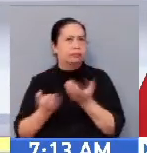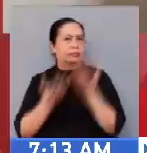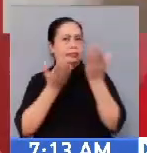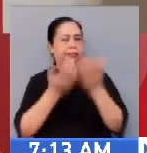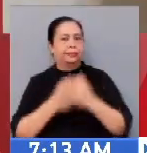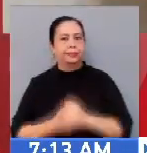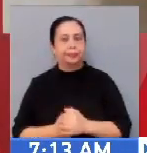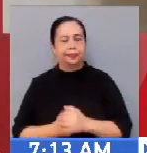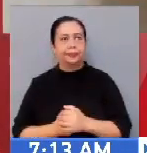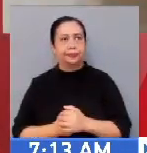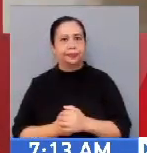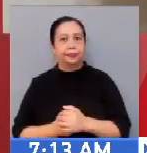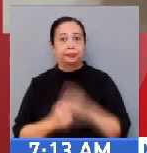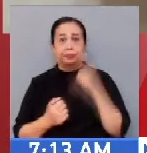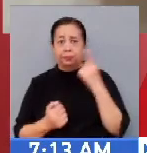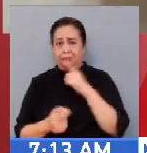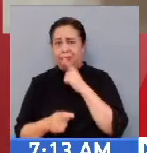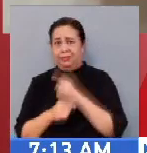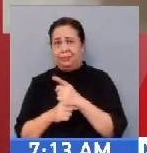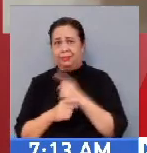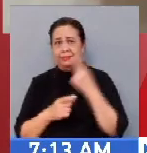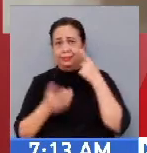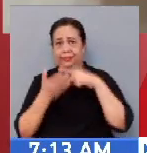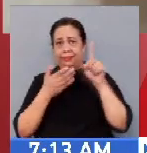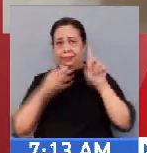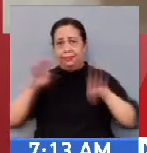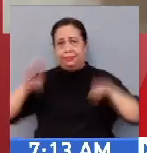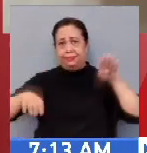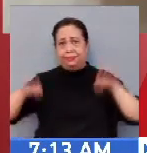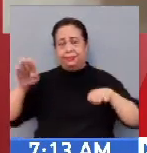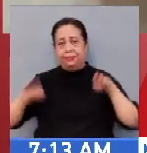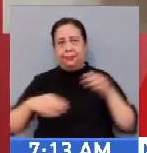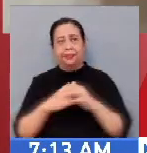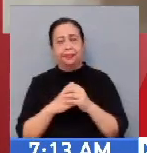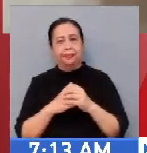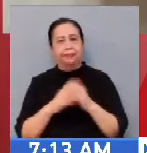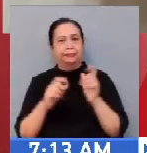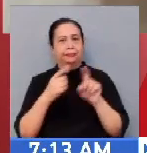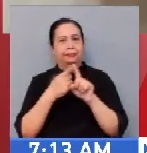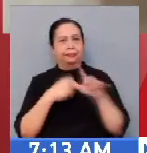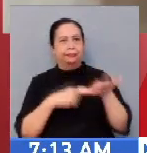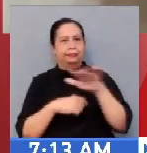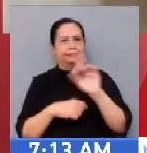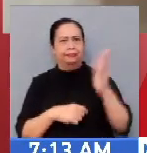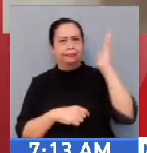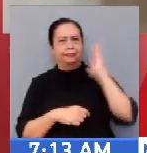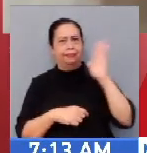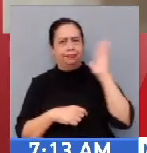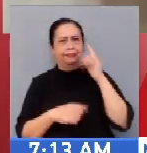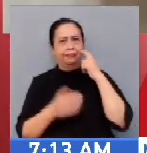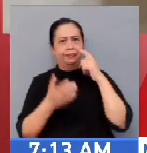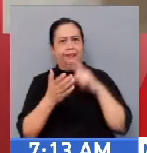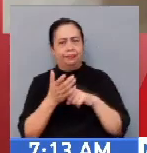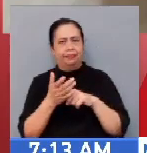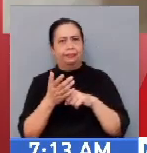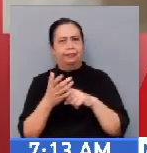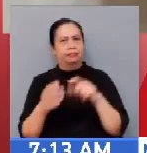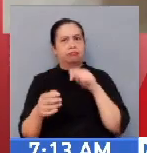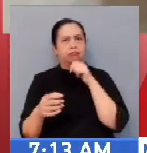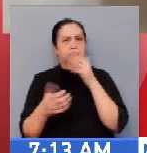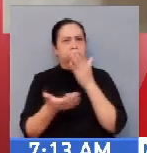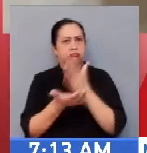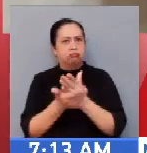Well, for sure, yung check and balance mula sa unang panahon, kinilalang hindi nga hadlang, hindi